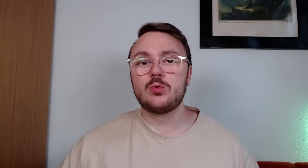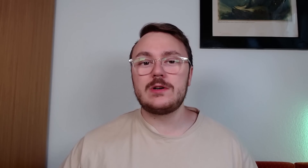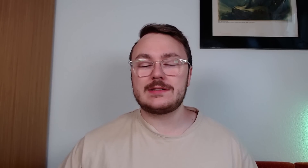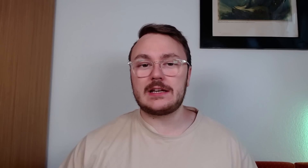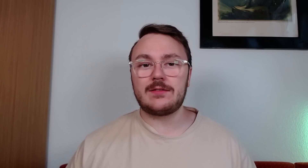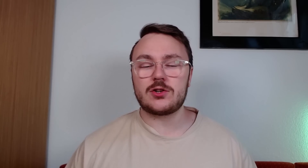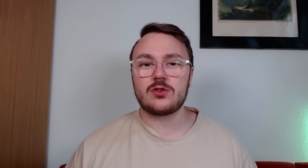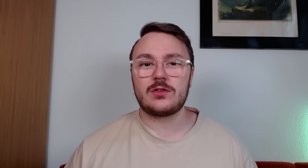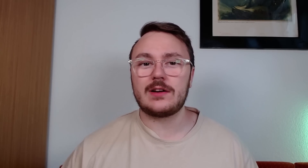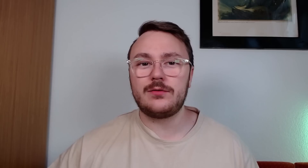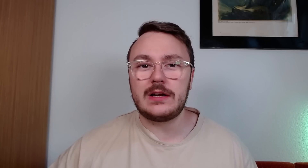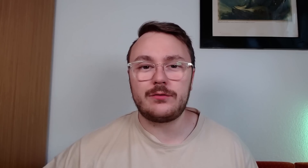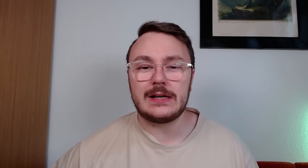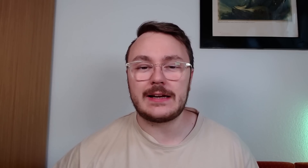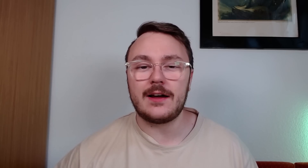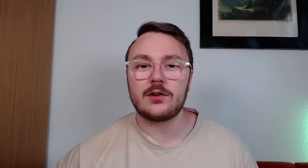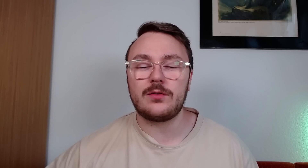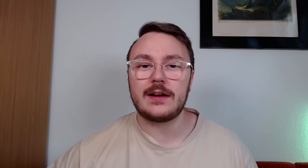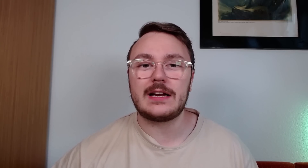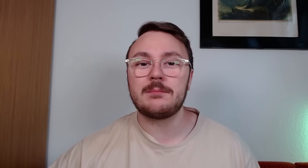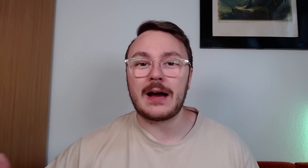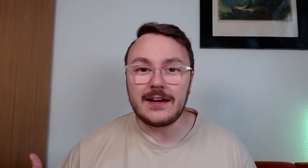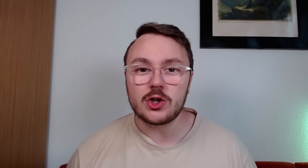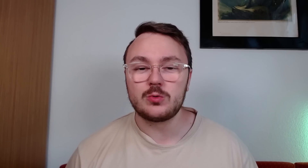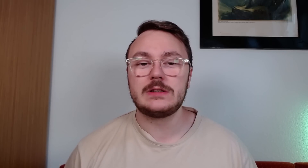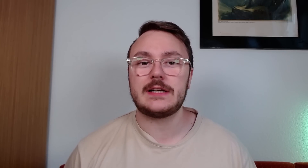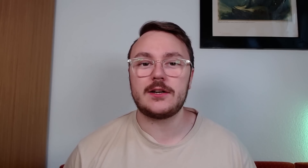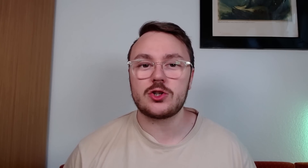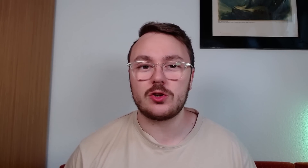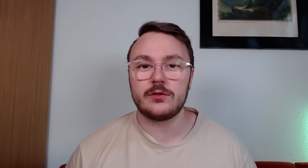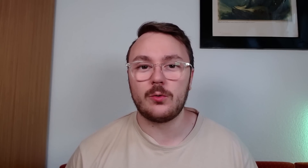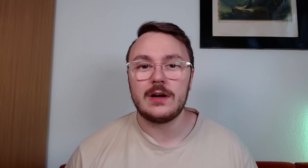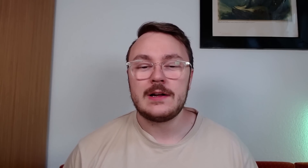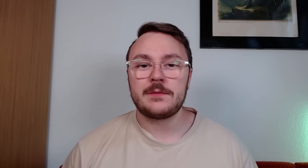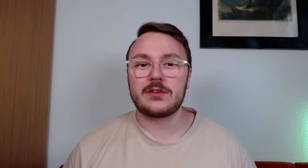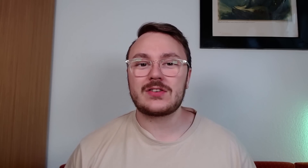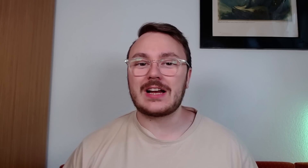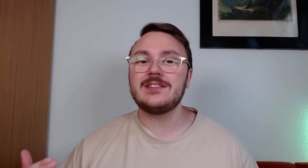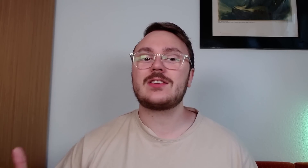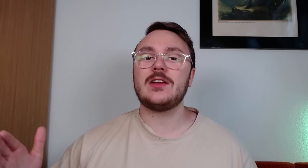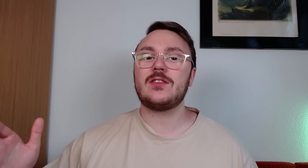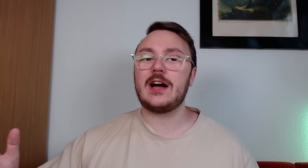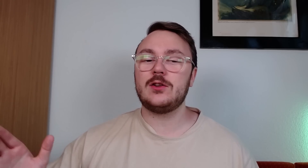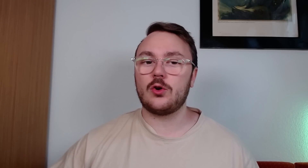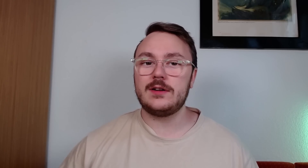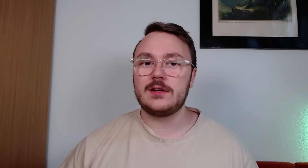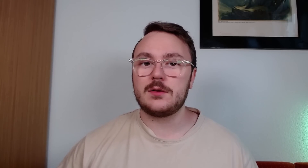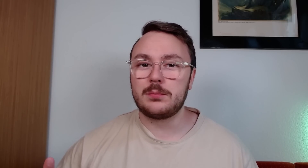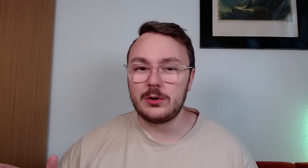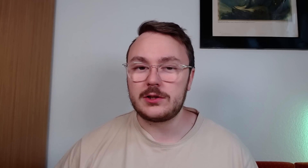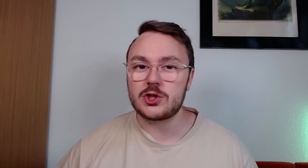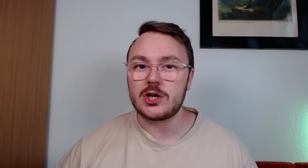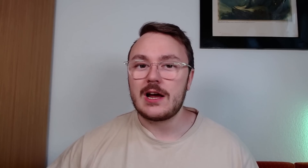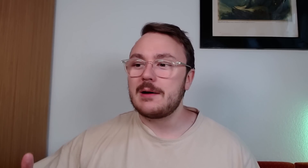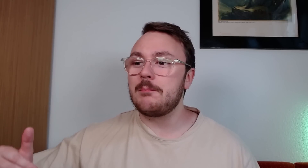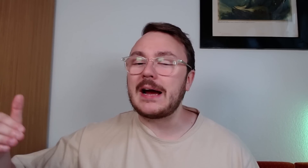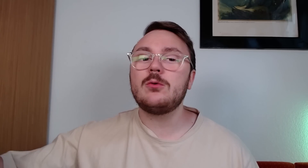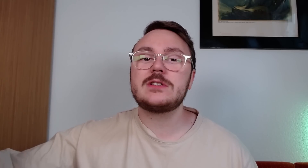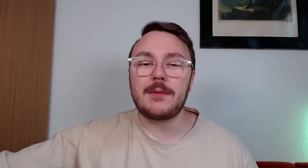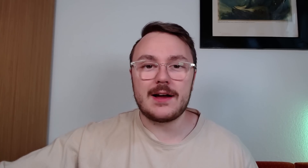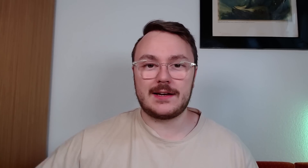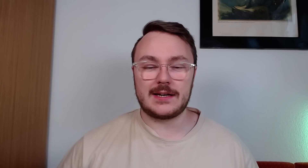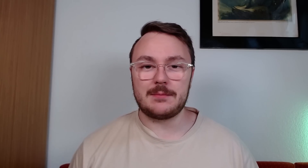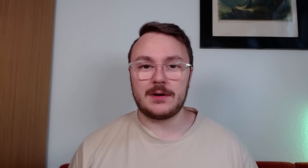in den Schulen sehen wir es schon seit vielen vielen Jahren das war ja in meiner Schulzeit schon so dass es ganz ganz eindeutig politisch